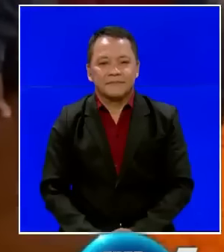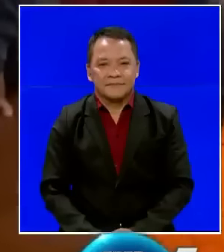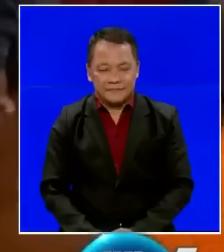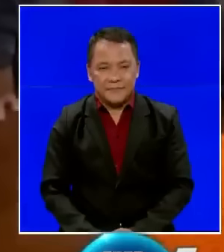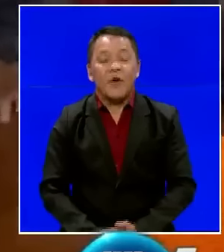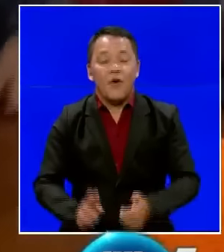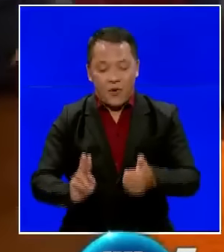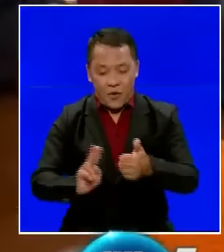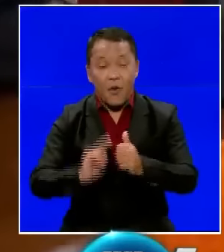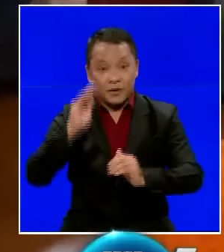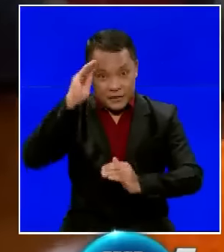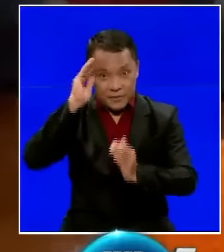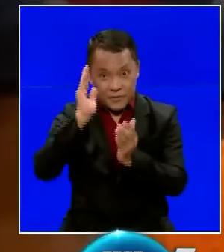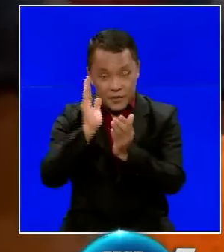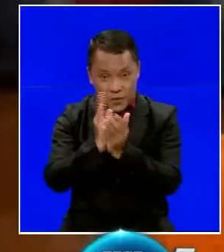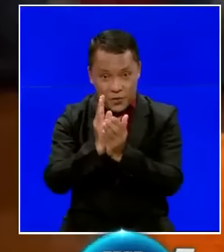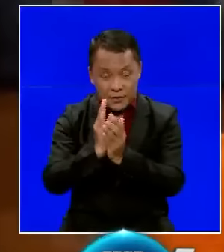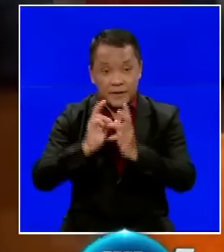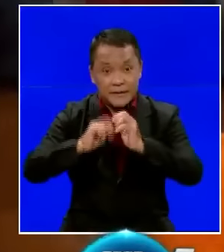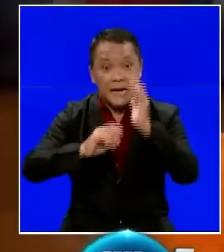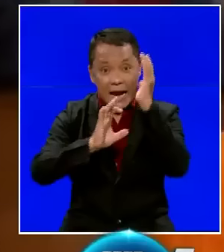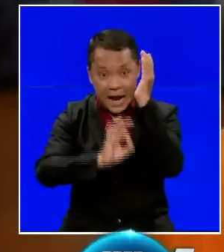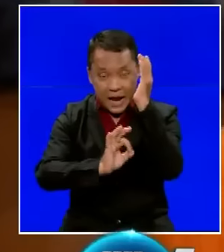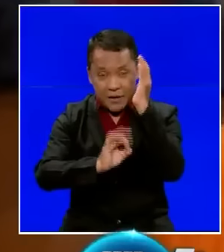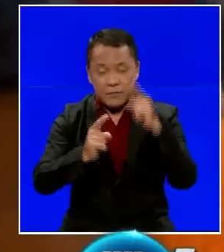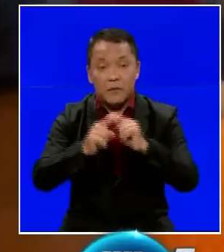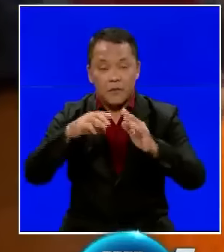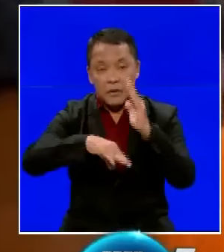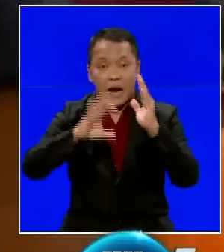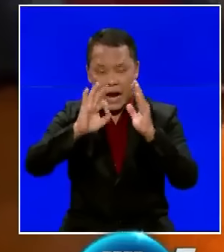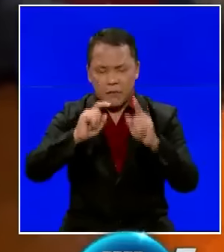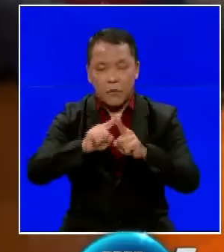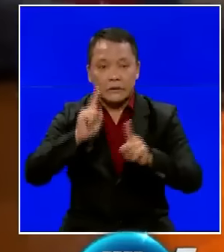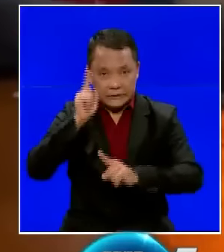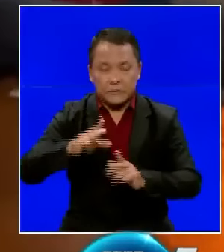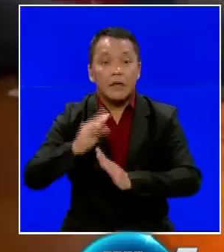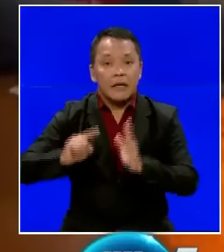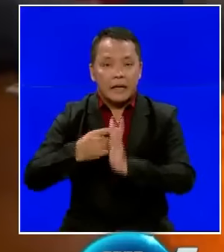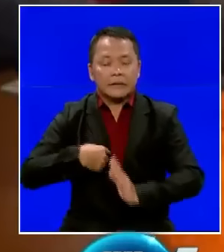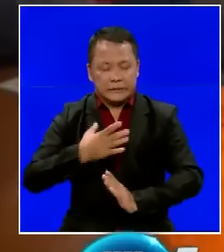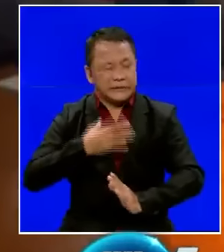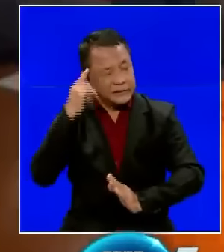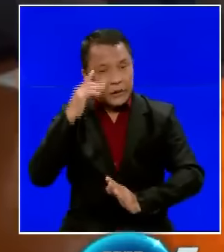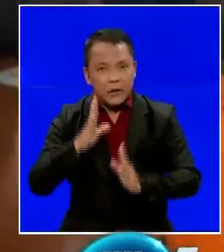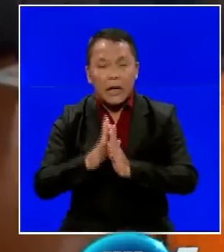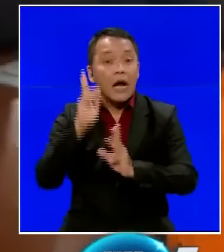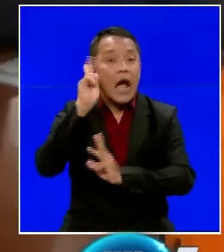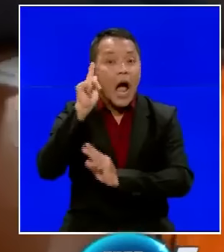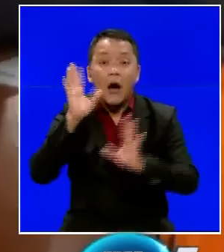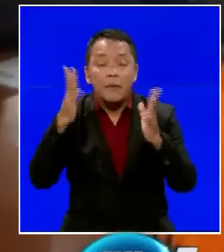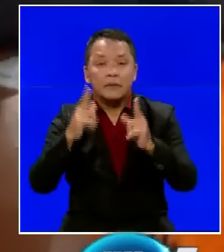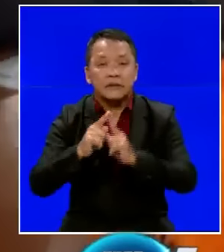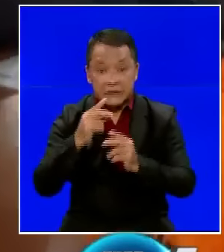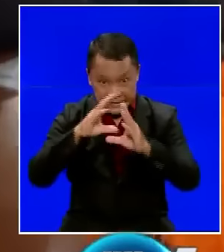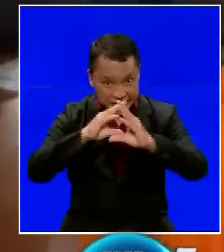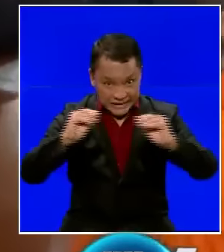รองสมพงษ์นี่ท่านเป็นรองผู้การสืบภาค9ซึ่งทางภาค9เองเขาก็บอกว่าจริงๆตอนแรกที่ไม่มีข่าวเนี่ยเขาไม่ได้เ